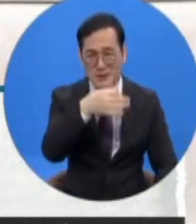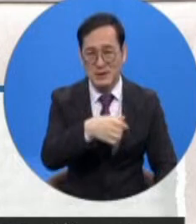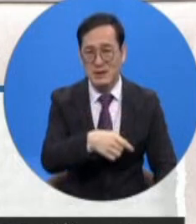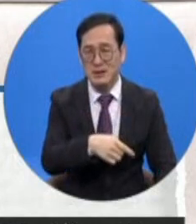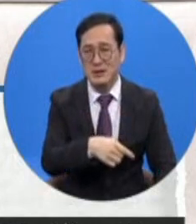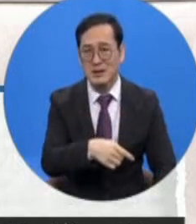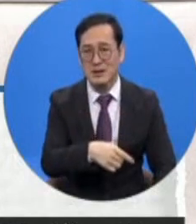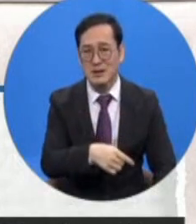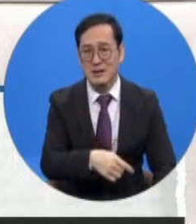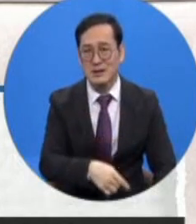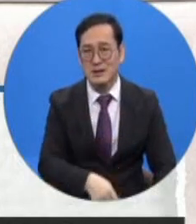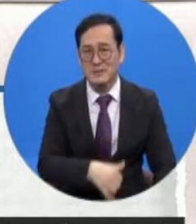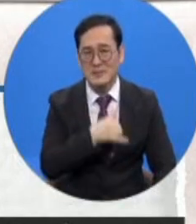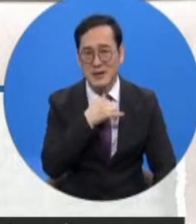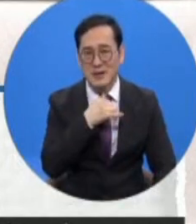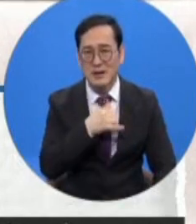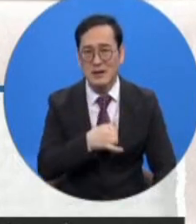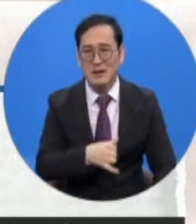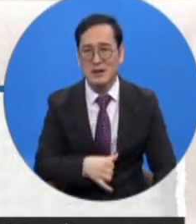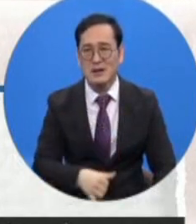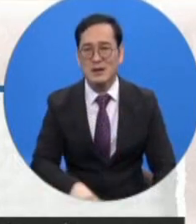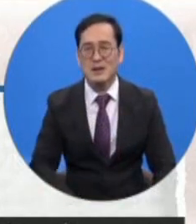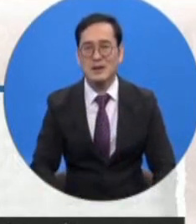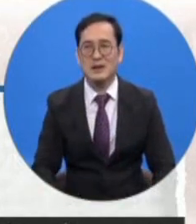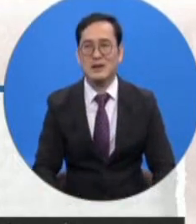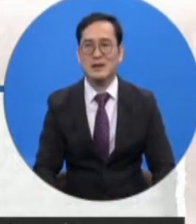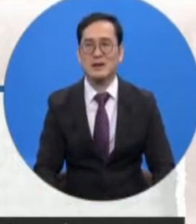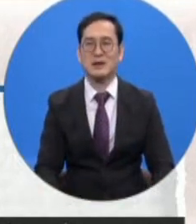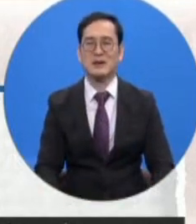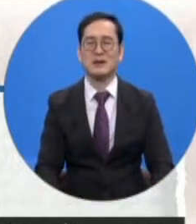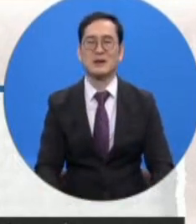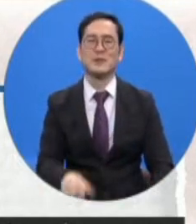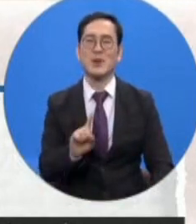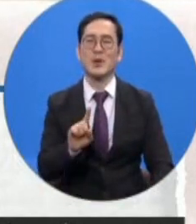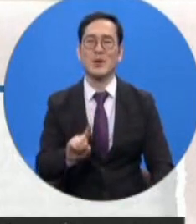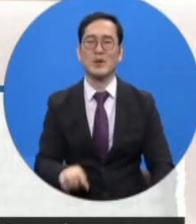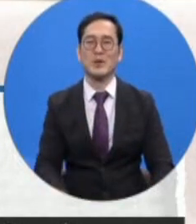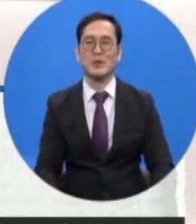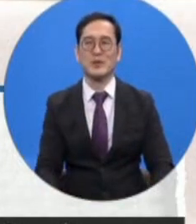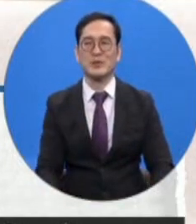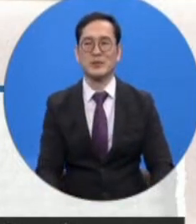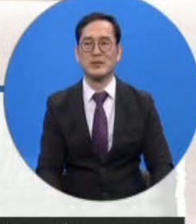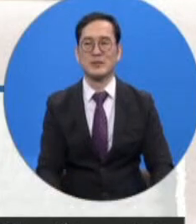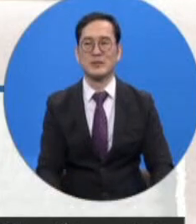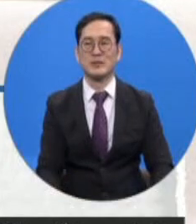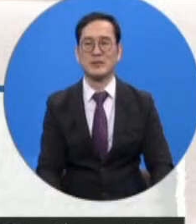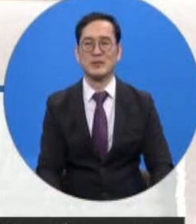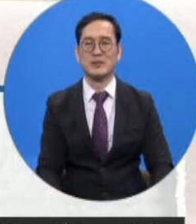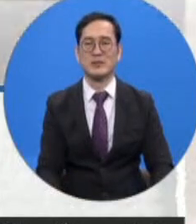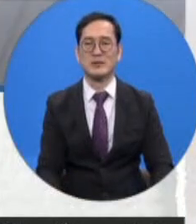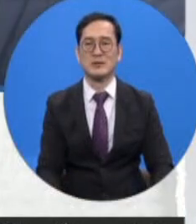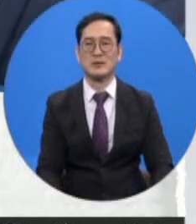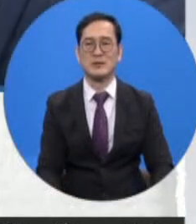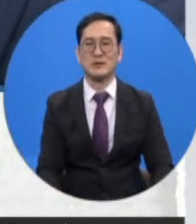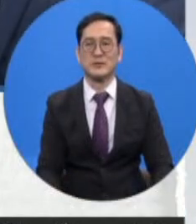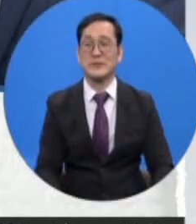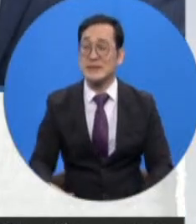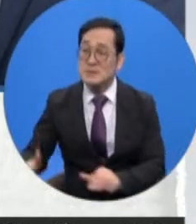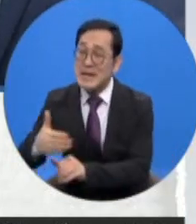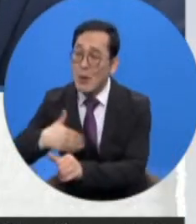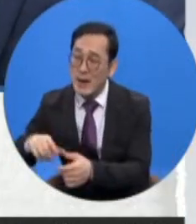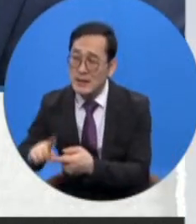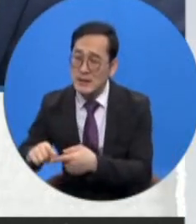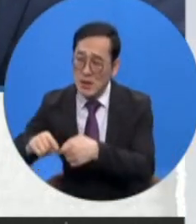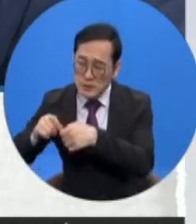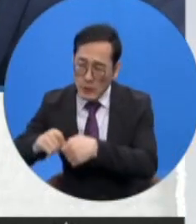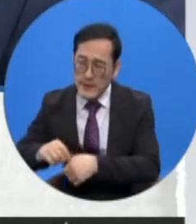질병관리본부의 입장을 정확하게 전달받아서 청와대가 이렇게 대통령하고 직보되는 예. 그런 상황이 있으면 조금 저런 대통령께서